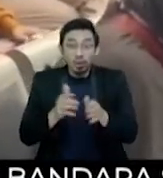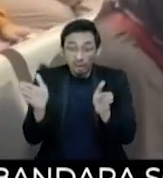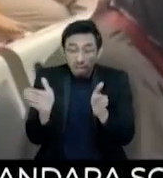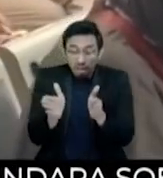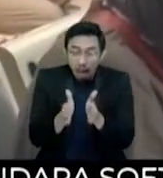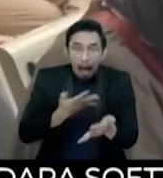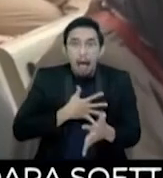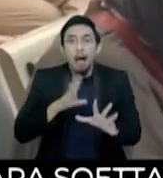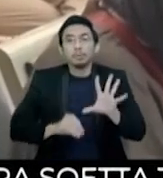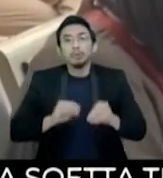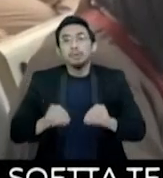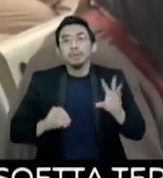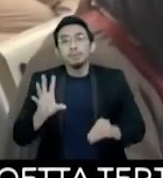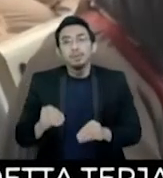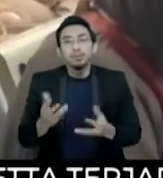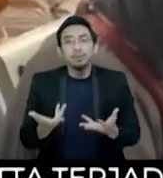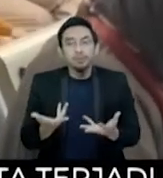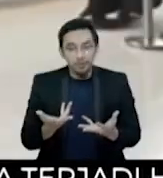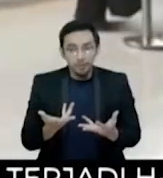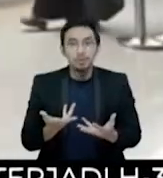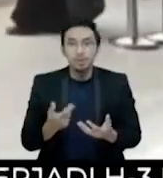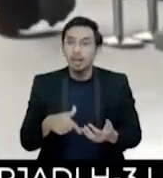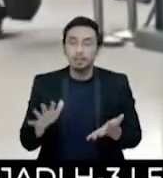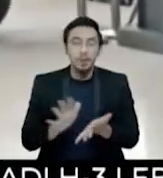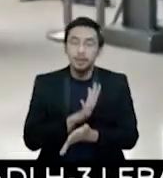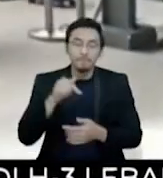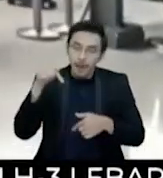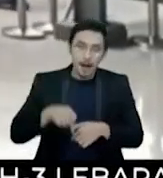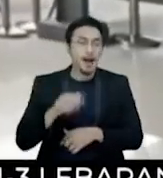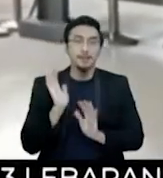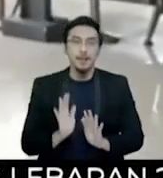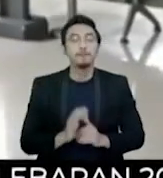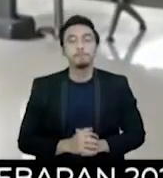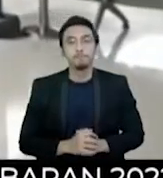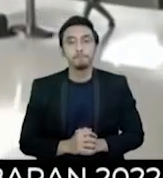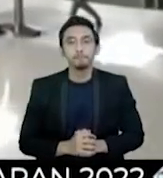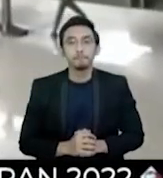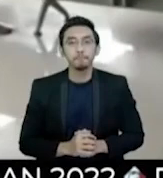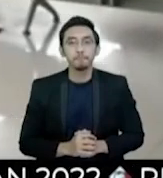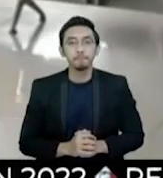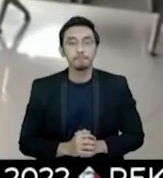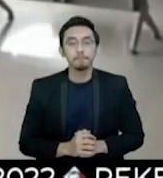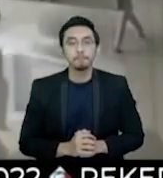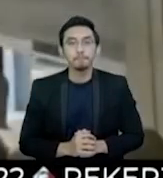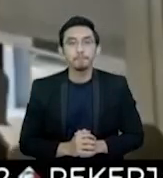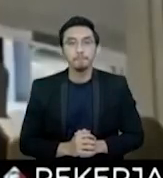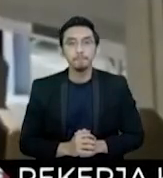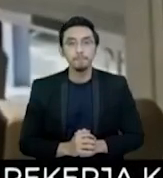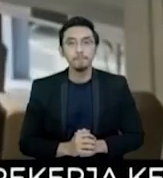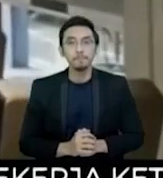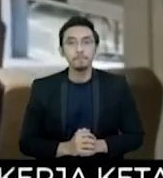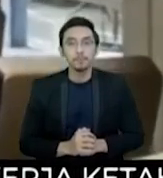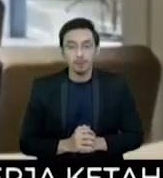kesempatan langsung ambil kesempatan mudik aja. Tingginya warga yang melakukan mudik awal membuat tiket yang dijual untuk